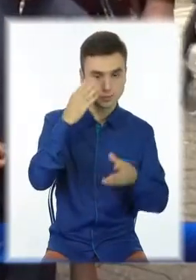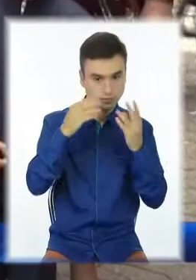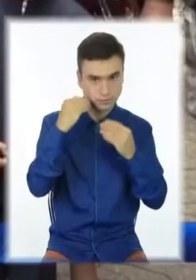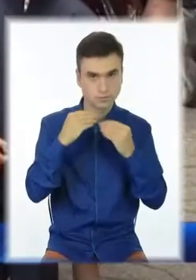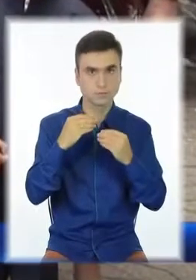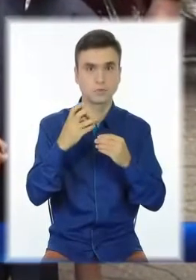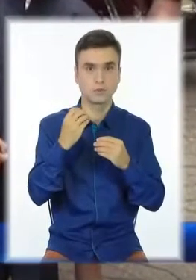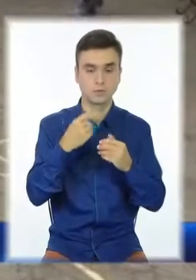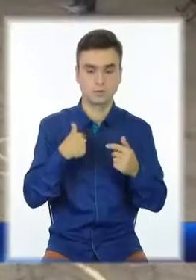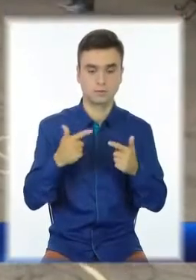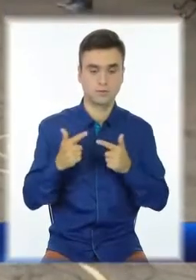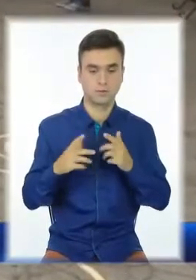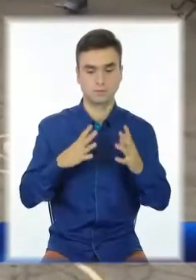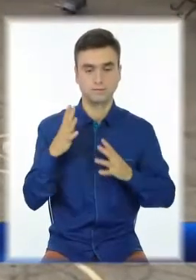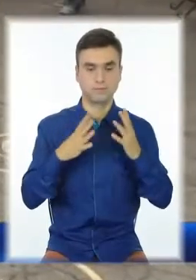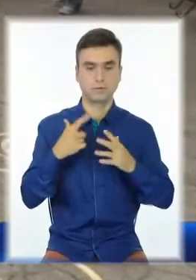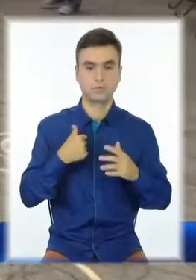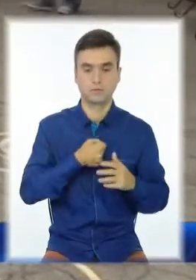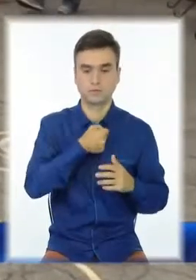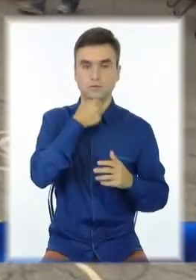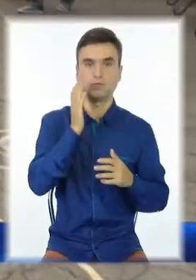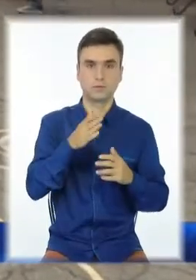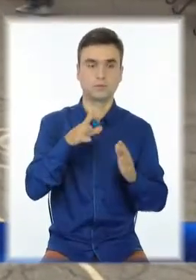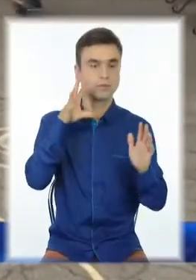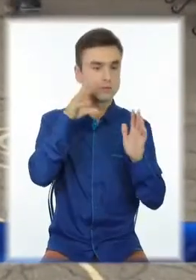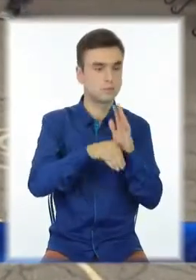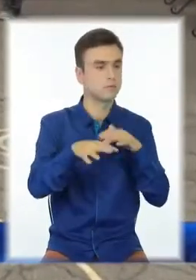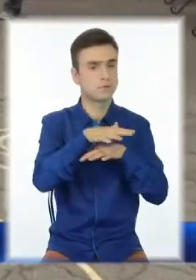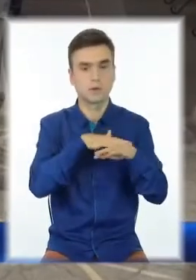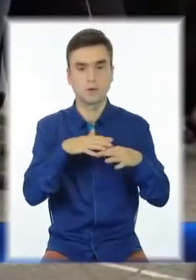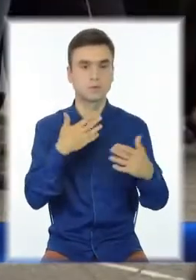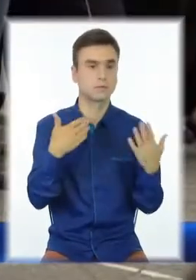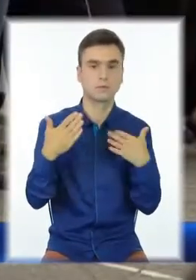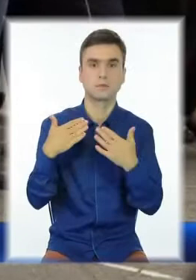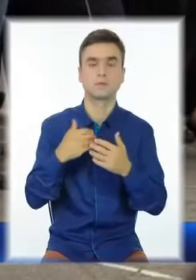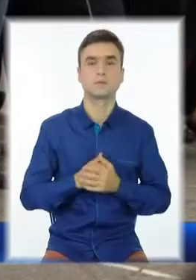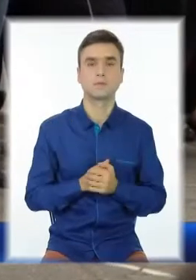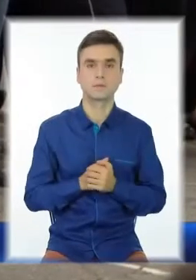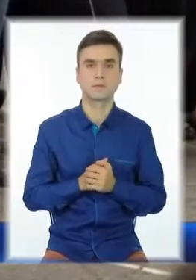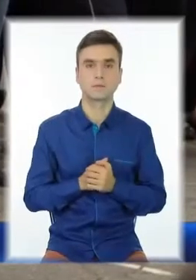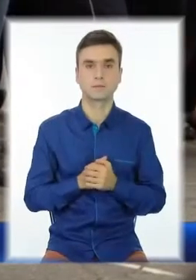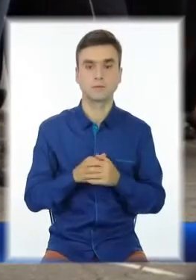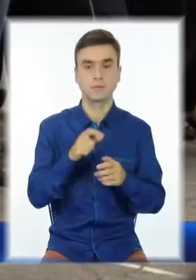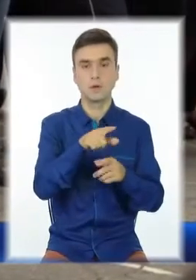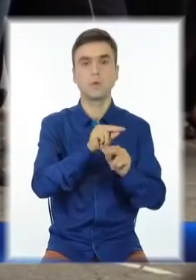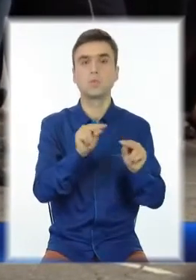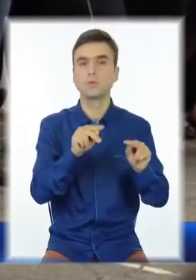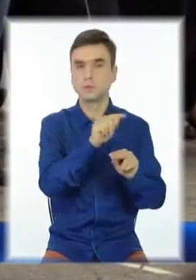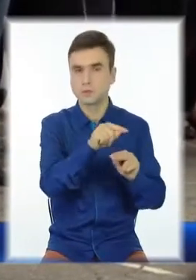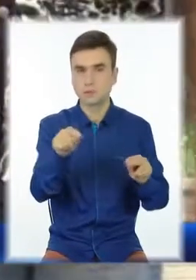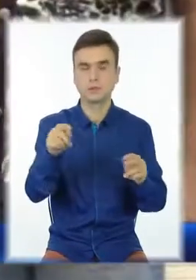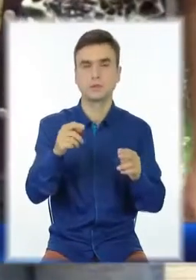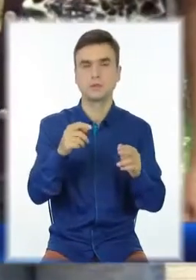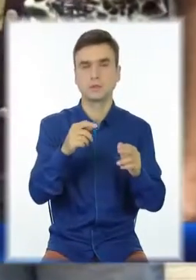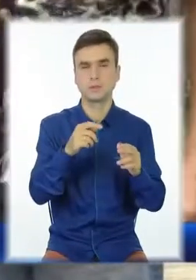до самостійного дорослого життя. Кваліфікований персонал та нові методики допоможуть покращити якість життя не лише дітей,